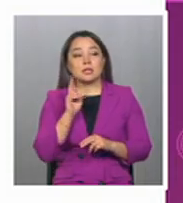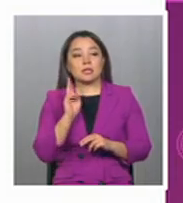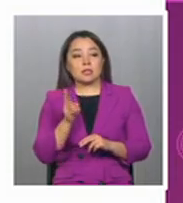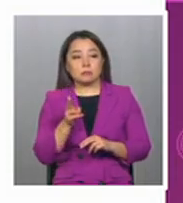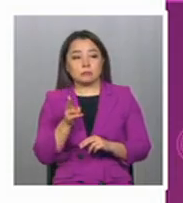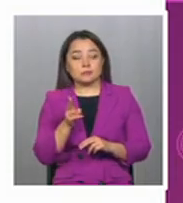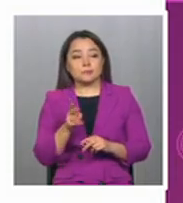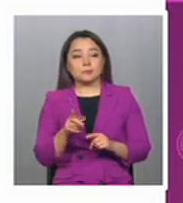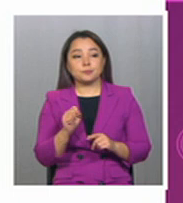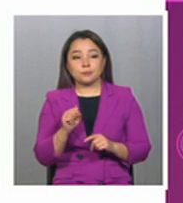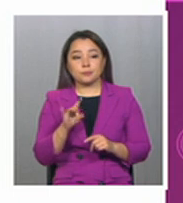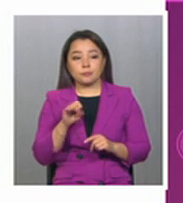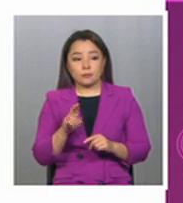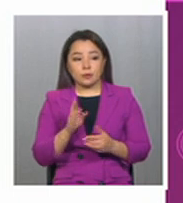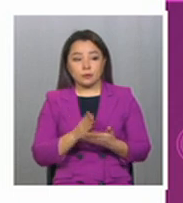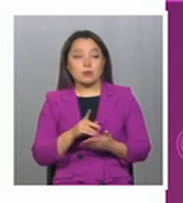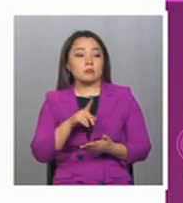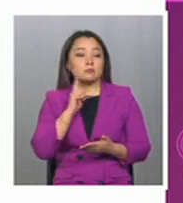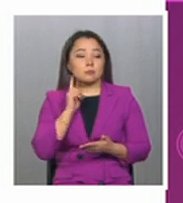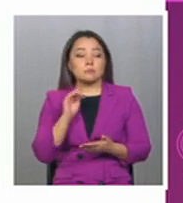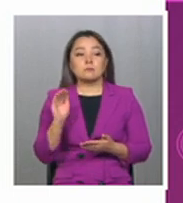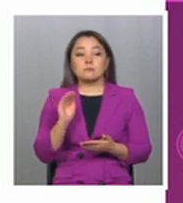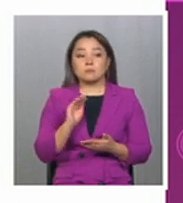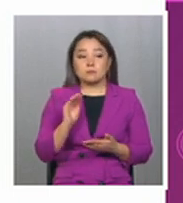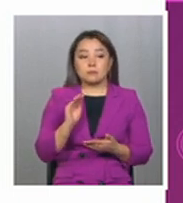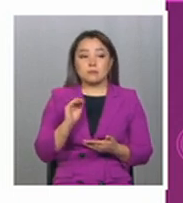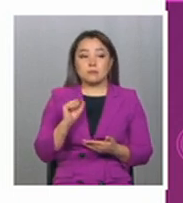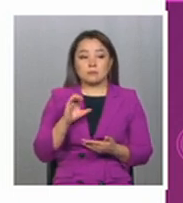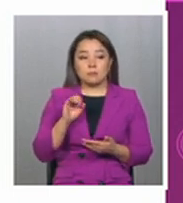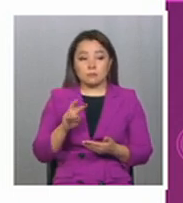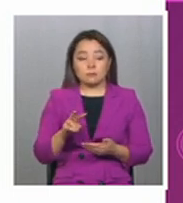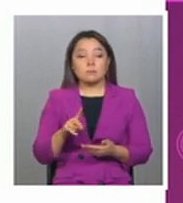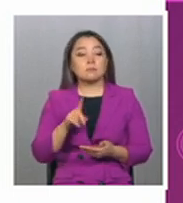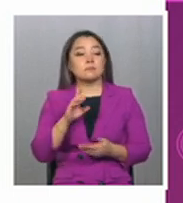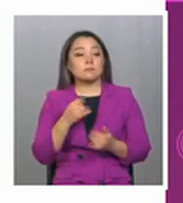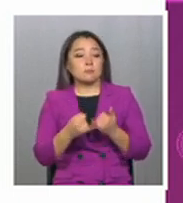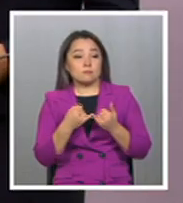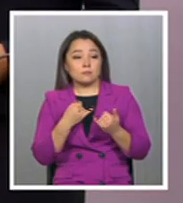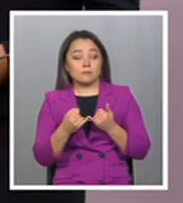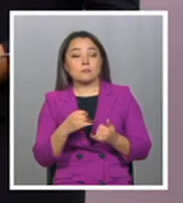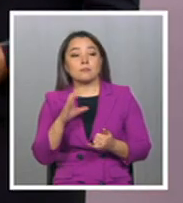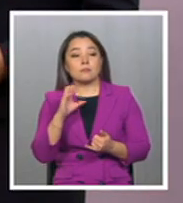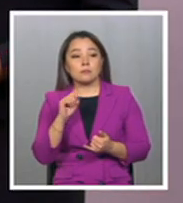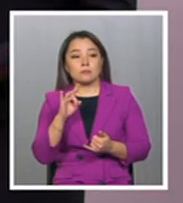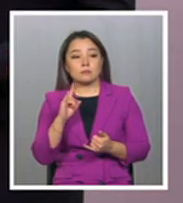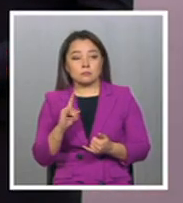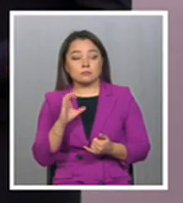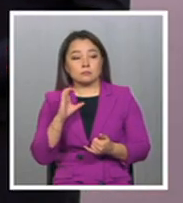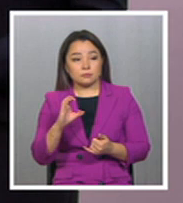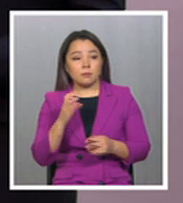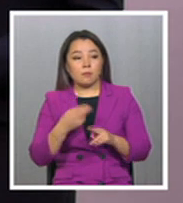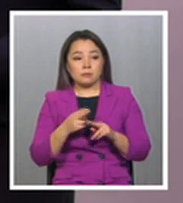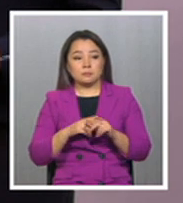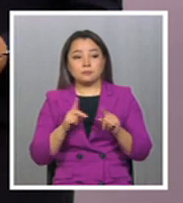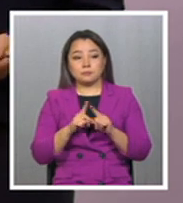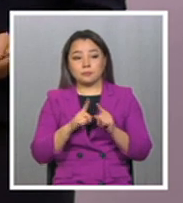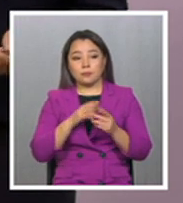К әрпімен, жасыл түсті Ж әрпімен, ал сары түсті С әрпімен